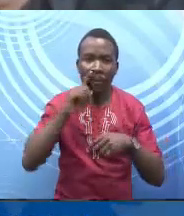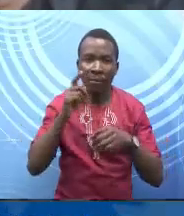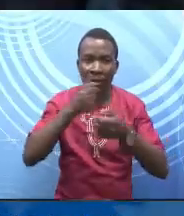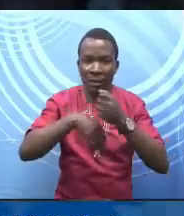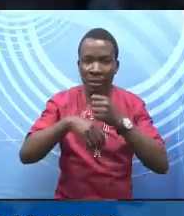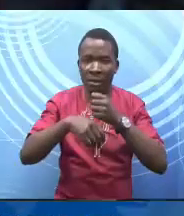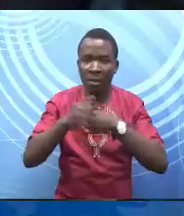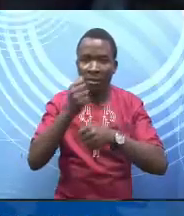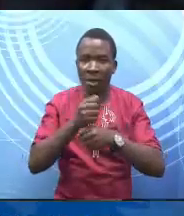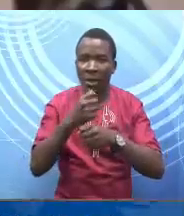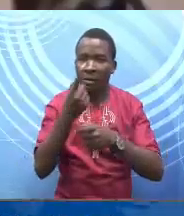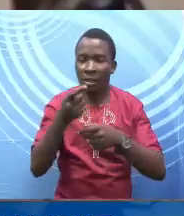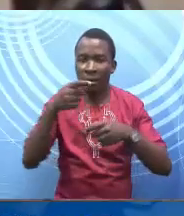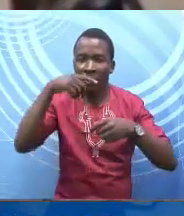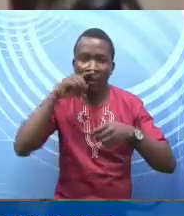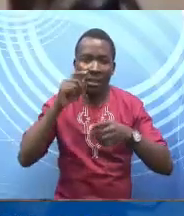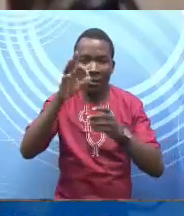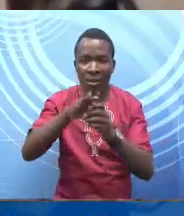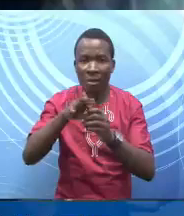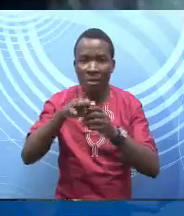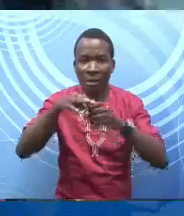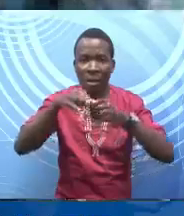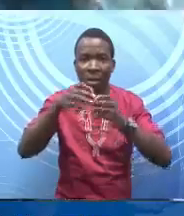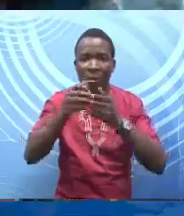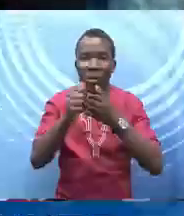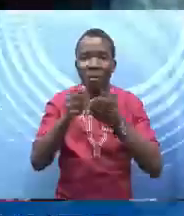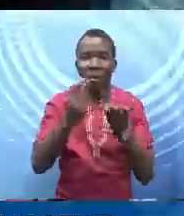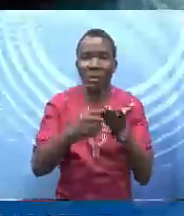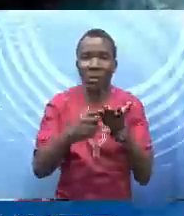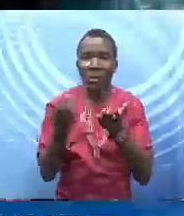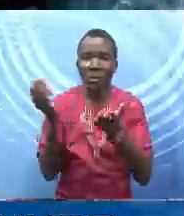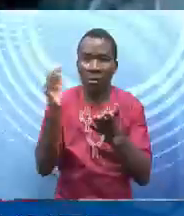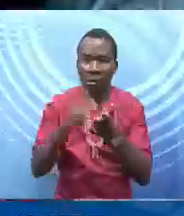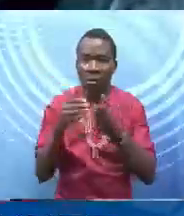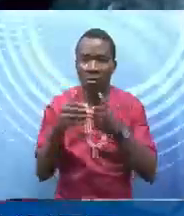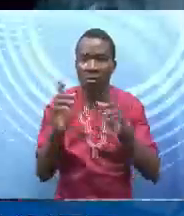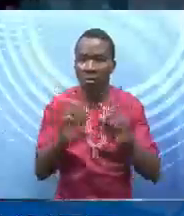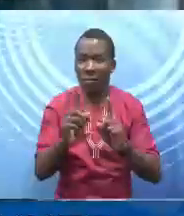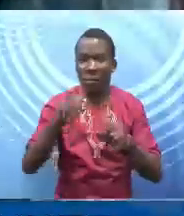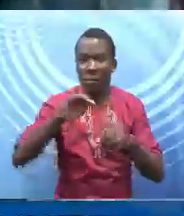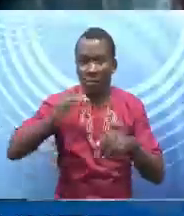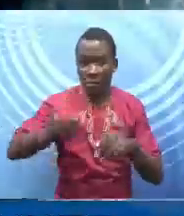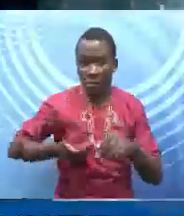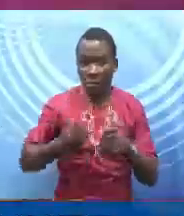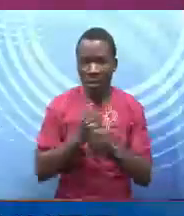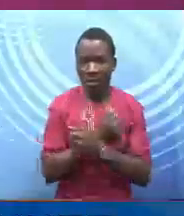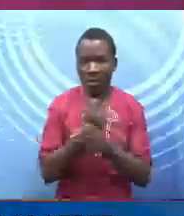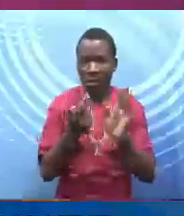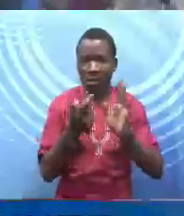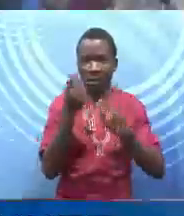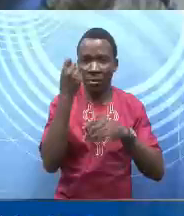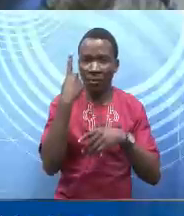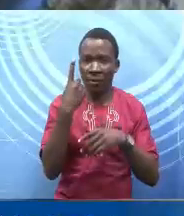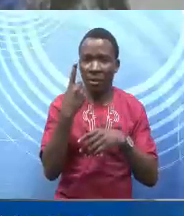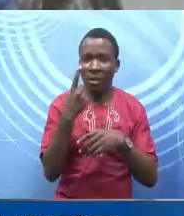kuvuga ko Museveni ntatorerwa kuyobora Uganda atazongera gutera akabariro. Uyu mugore kandi yakunze kumvikana